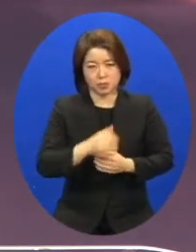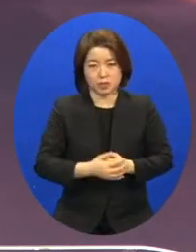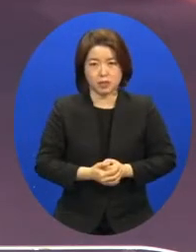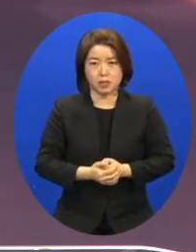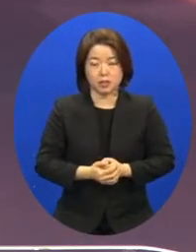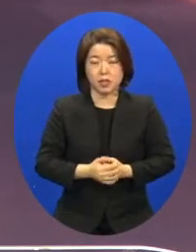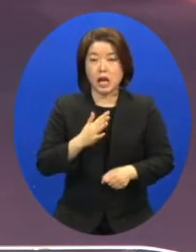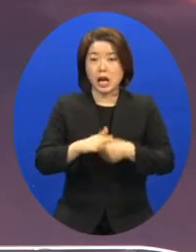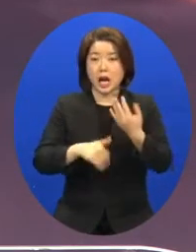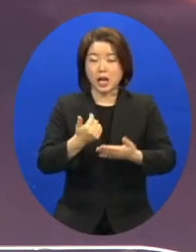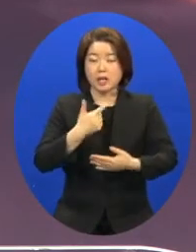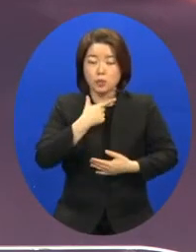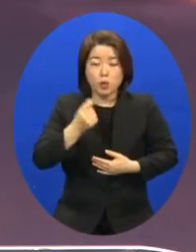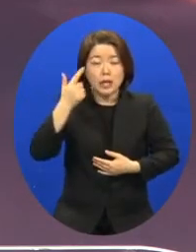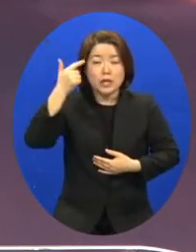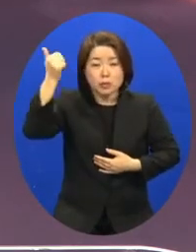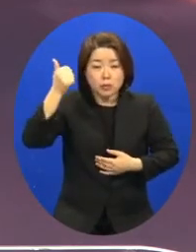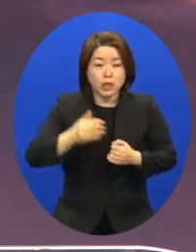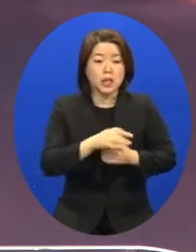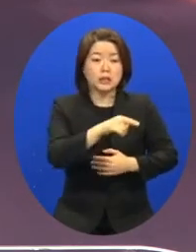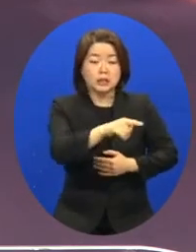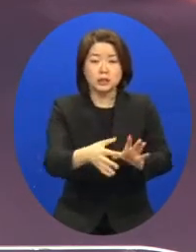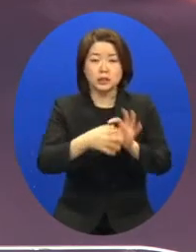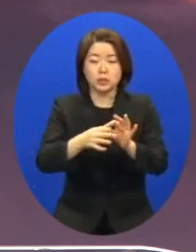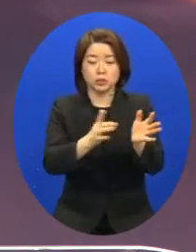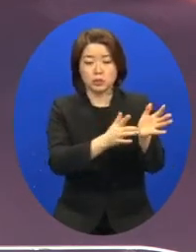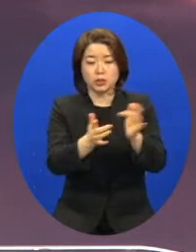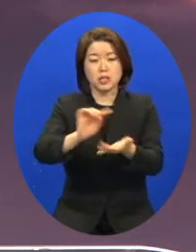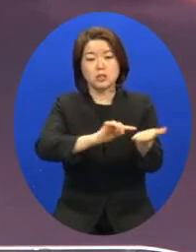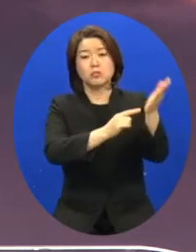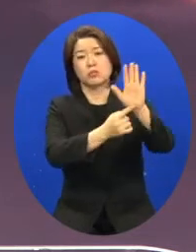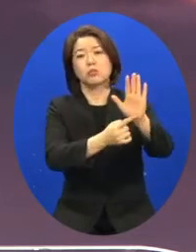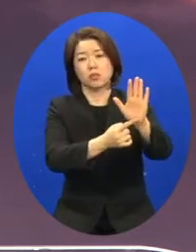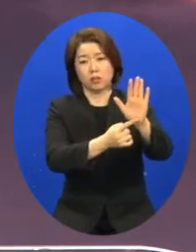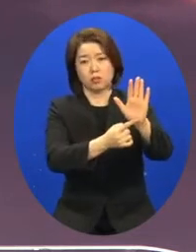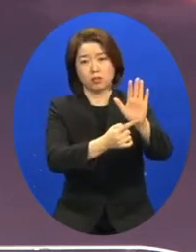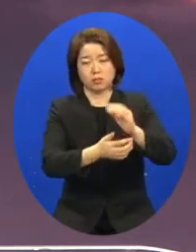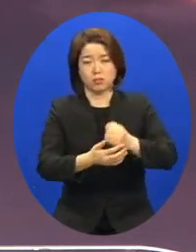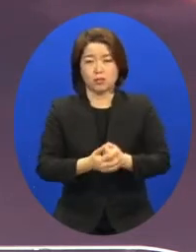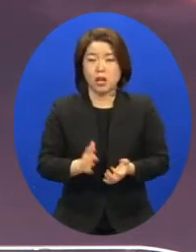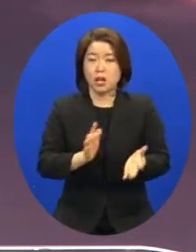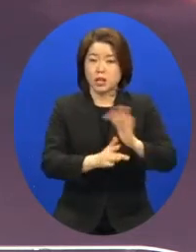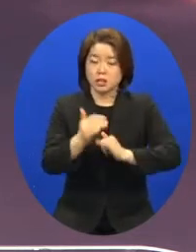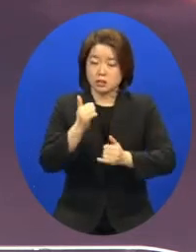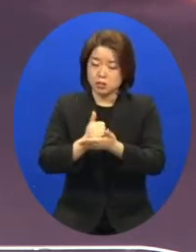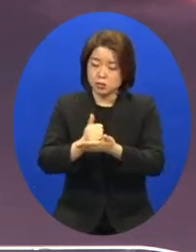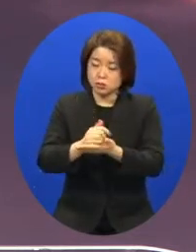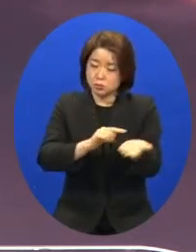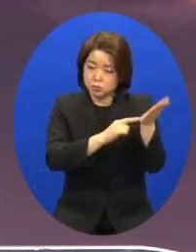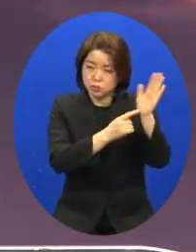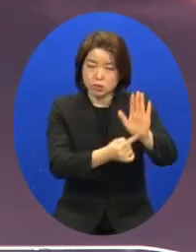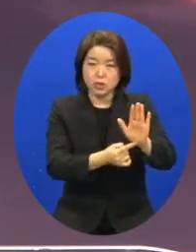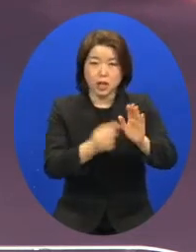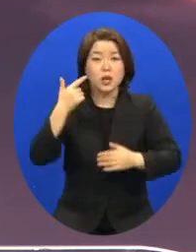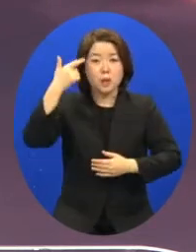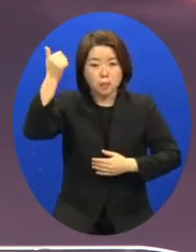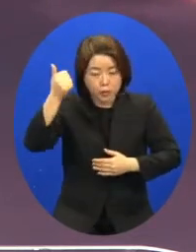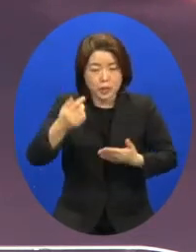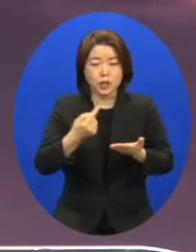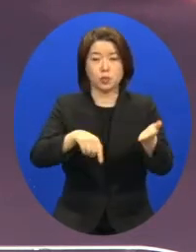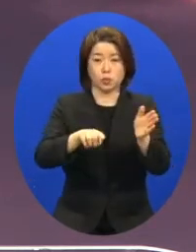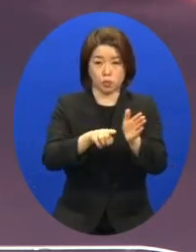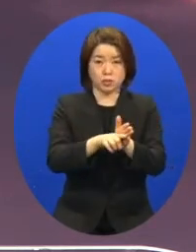하나님이 원하시는 목사는 그를 통해서 예수님이 드러나는 것이었어요. 예수님이 드러나는 목사려면